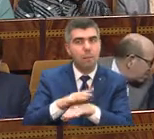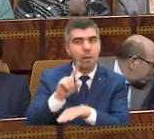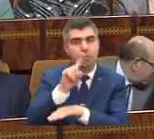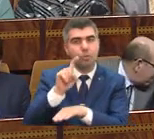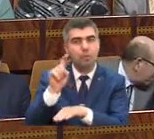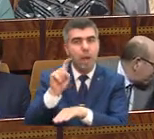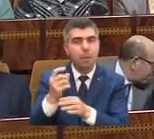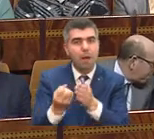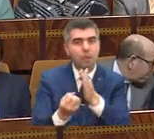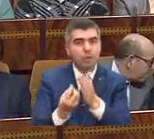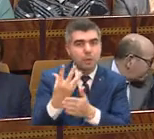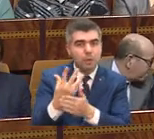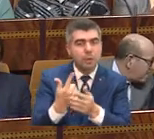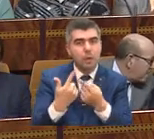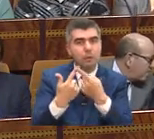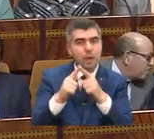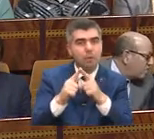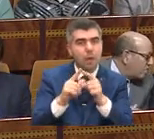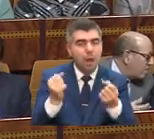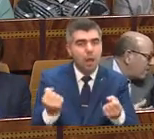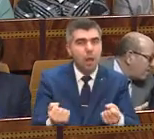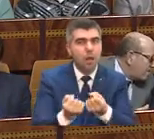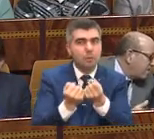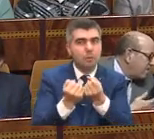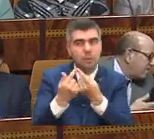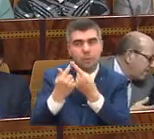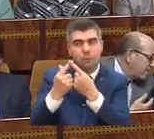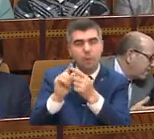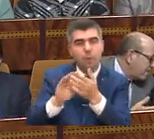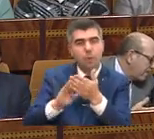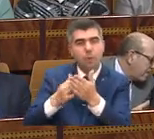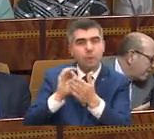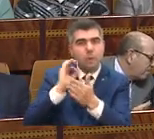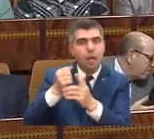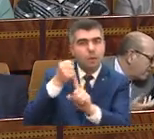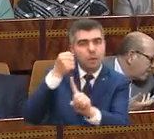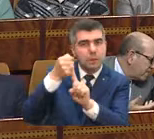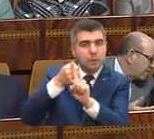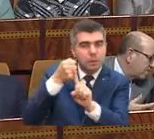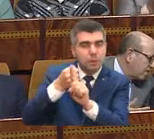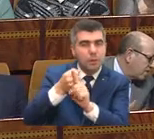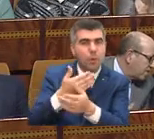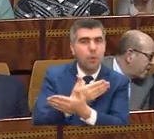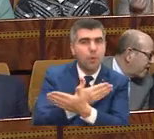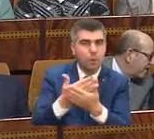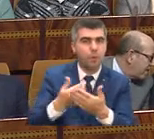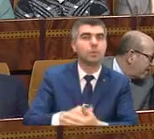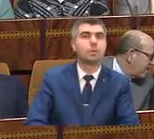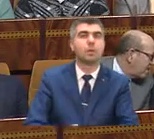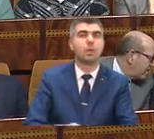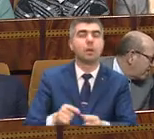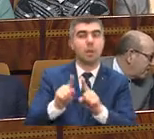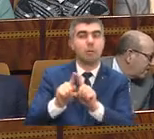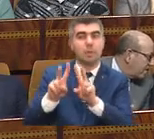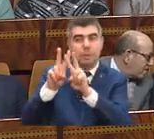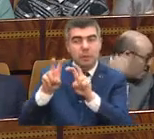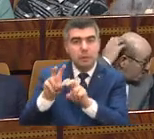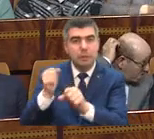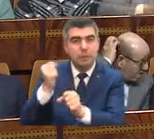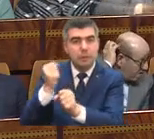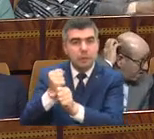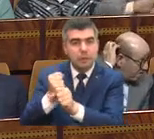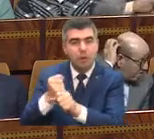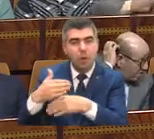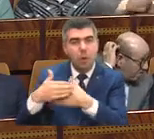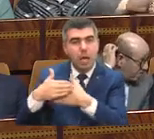وتسريع وتيرة النمو وخلق شروط الإقلاع الاقتصادي والثروة وفرص العمل وتقريب الإدارة